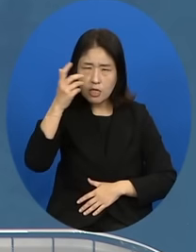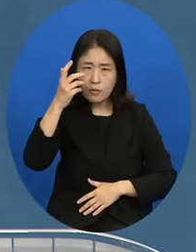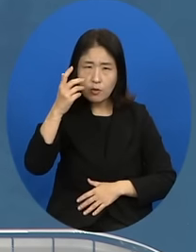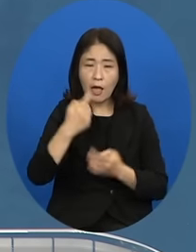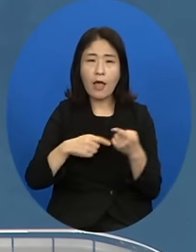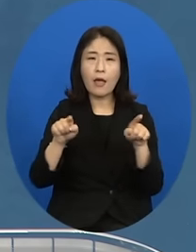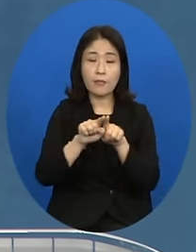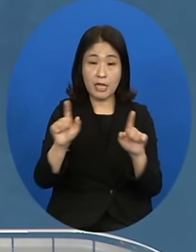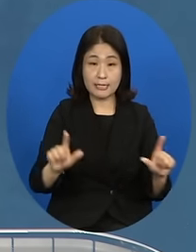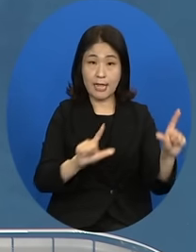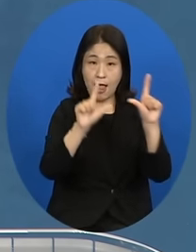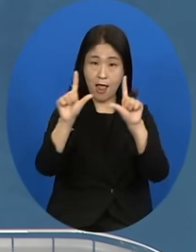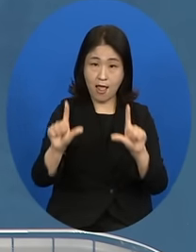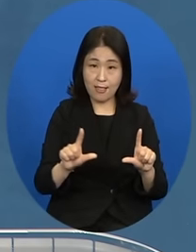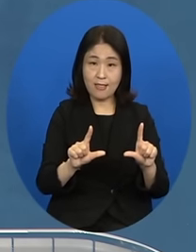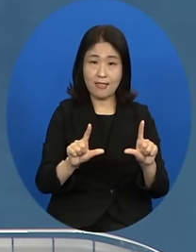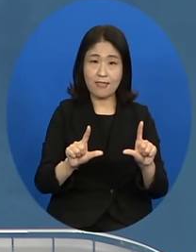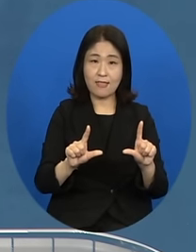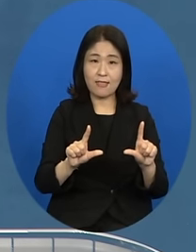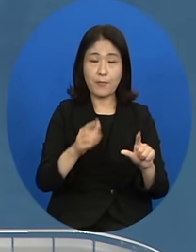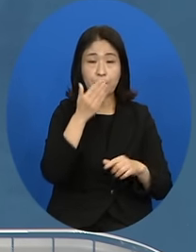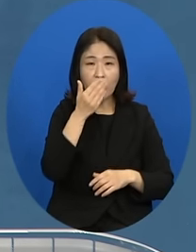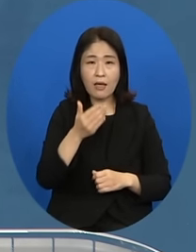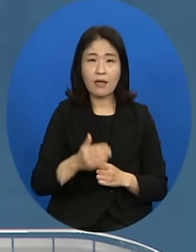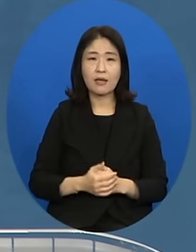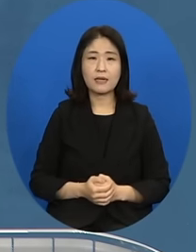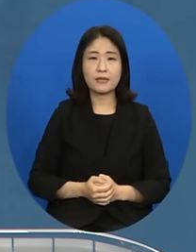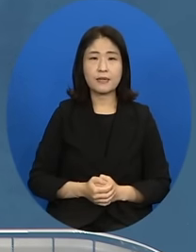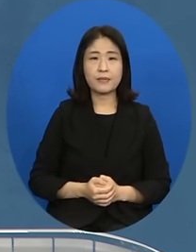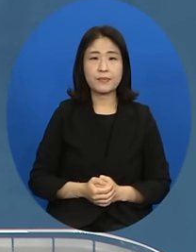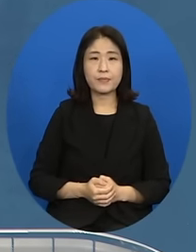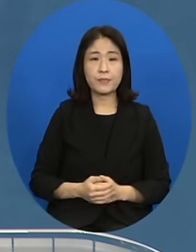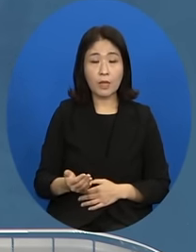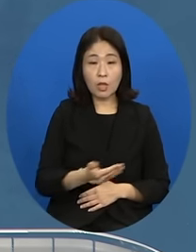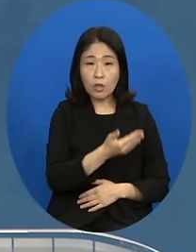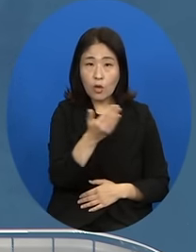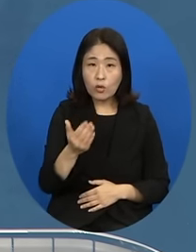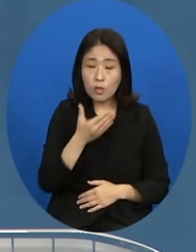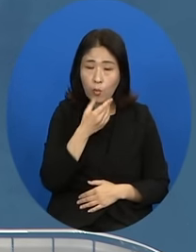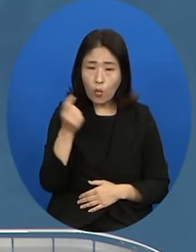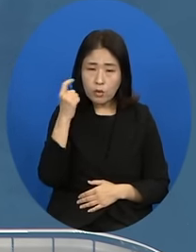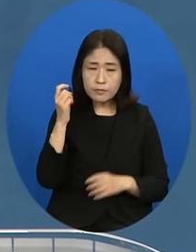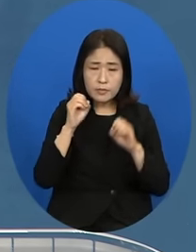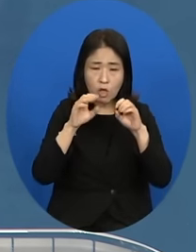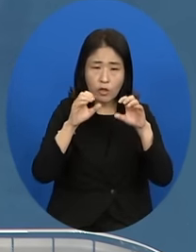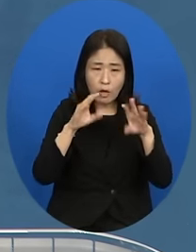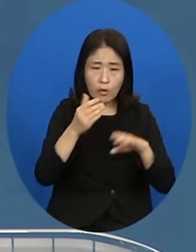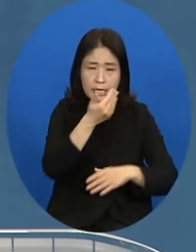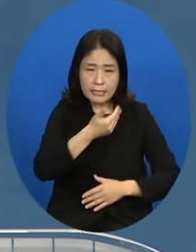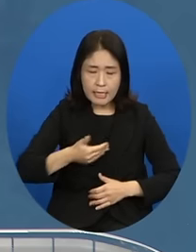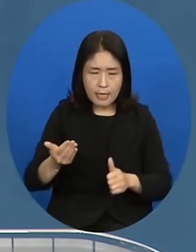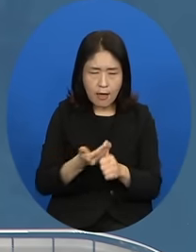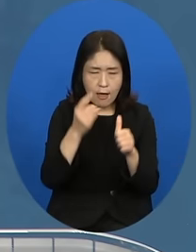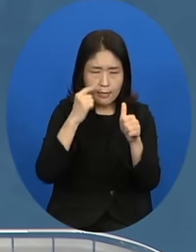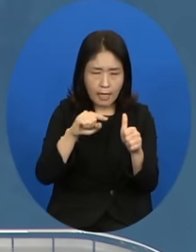거예요. 그래서 주님은 너희들이 복음 전하고 너희들이 제자 삼는 게